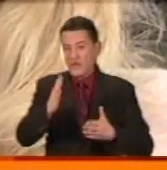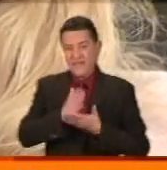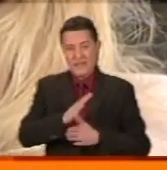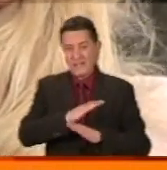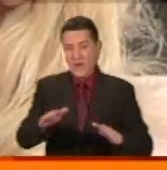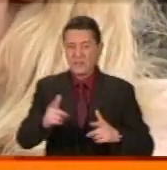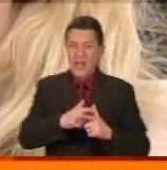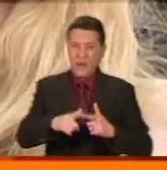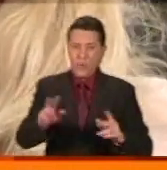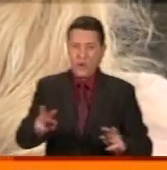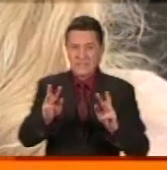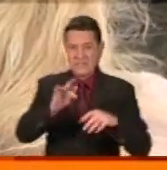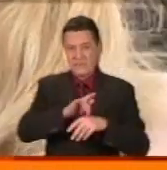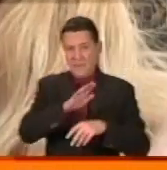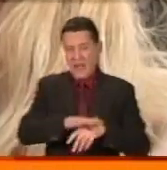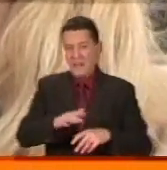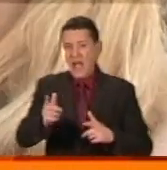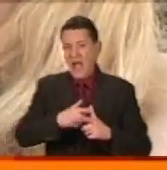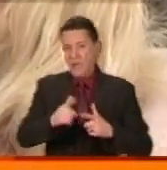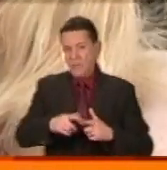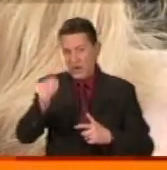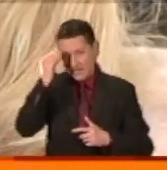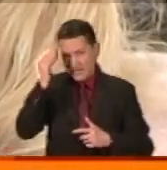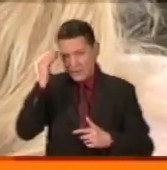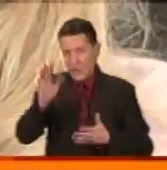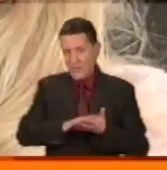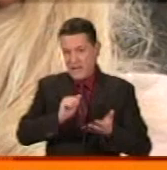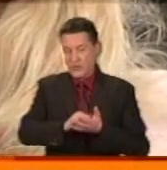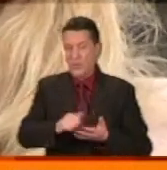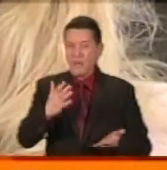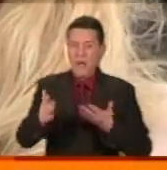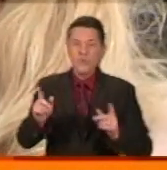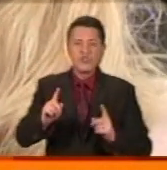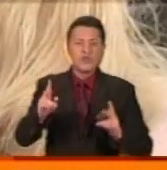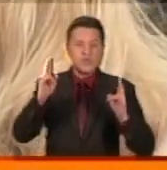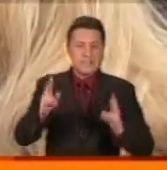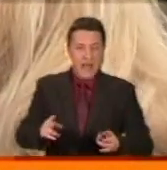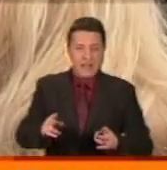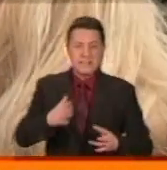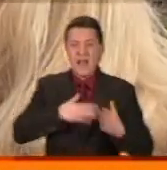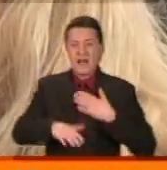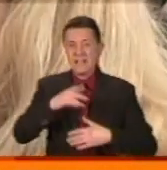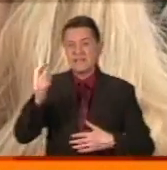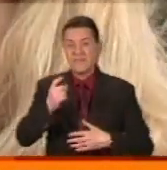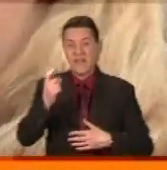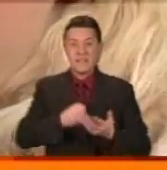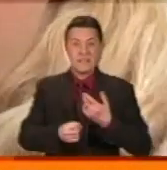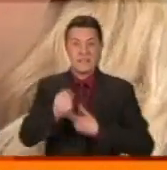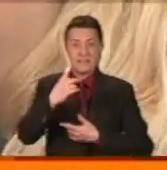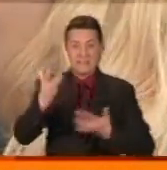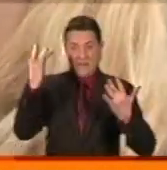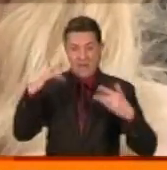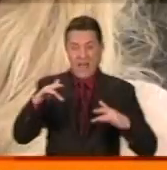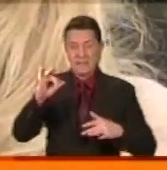він або спалений або свідомо розтрощений або ще щось з ним сталося то радісний власник з'являється